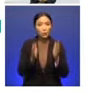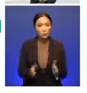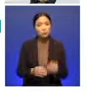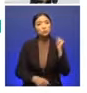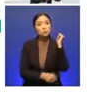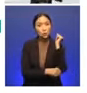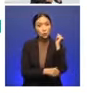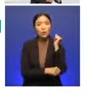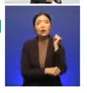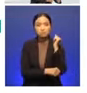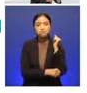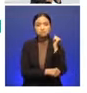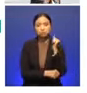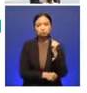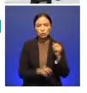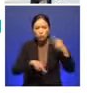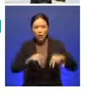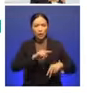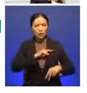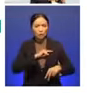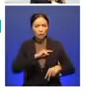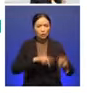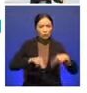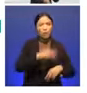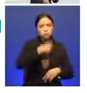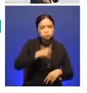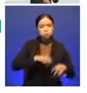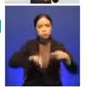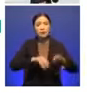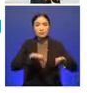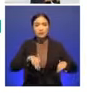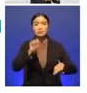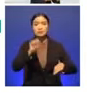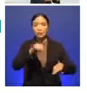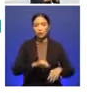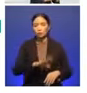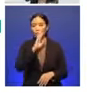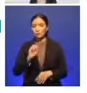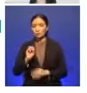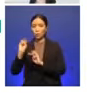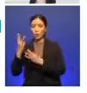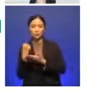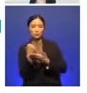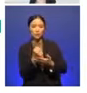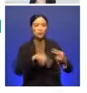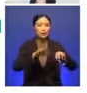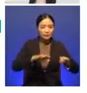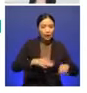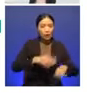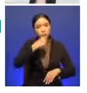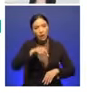ยากจนจะมีอัตราการพึ่งพิงเยอะเพราะงั้นถ้าเรามีการช่วยเหลือผู้ที่พึ่งพิงเหล่านี้โดยระบบสวัสดิการทั่วหน้าอัตราการลดลง